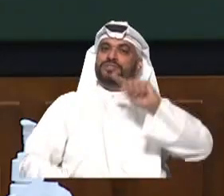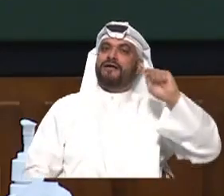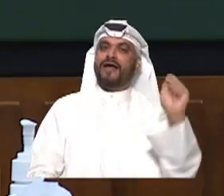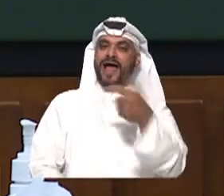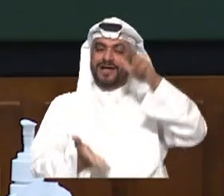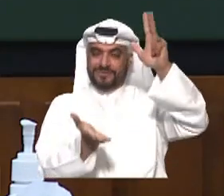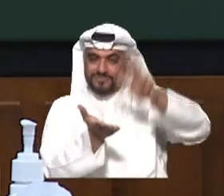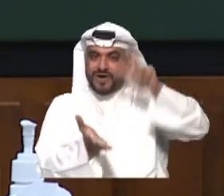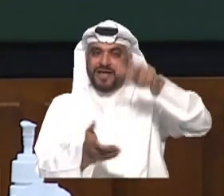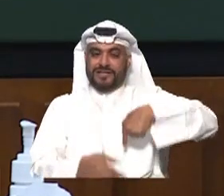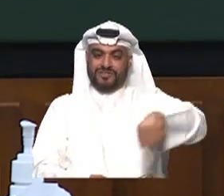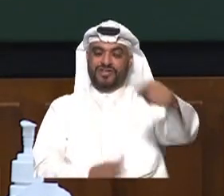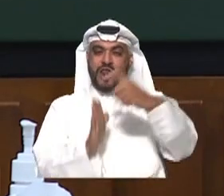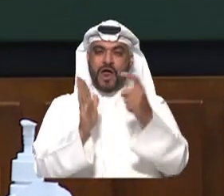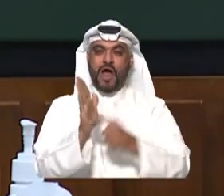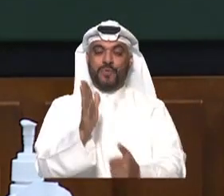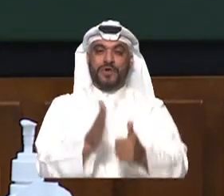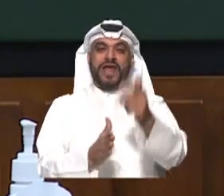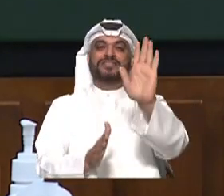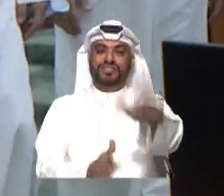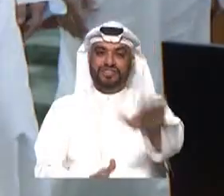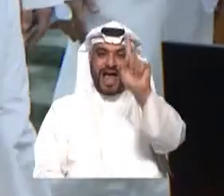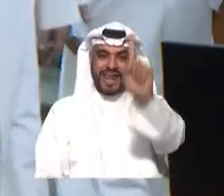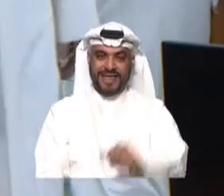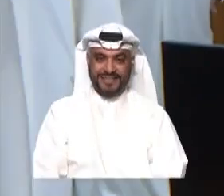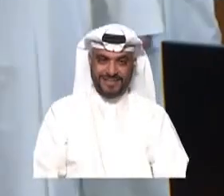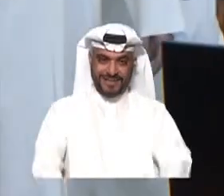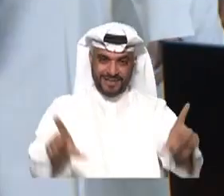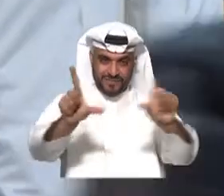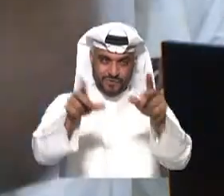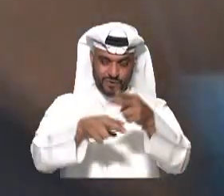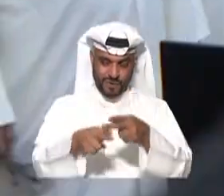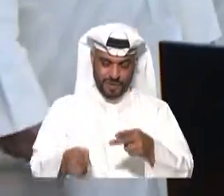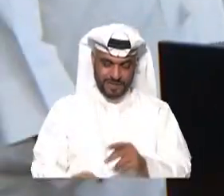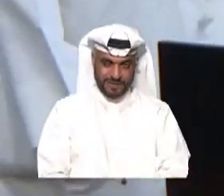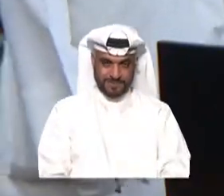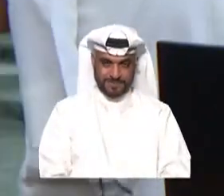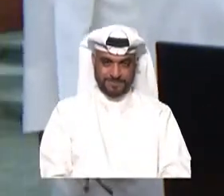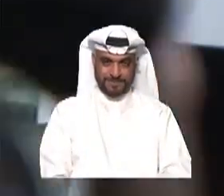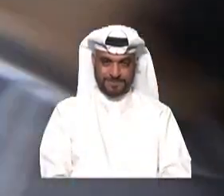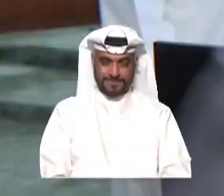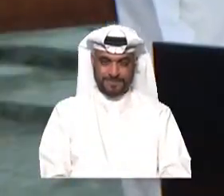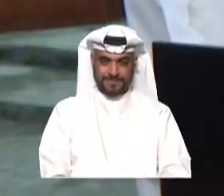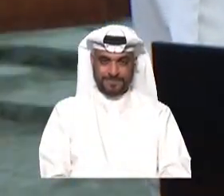خلال هذه البروتوكولات الناجحة. رائد الشمري لتلفزيون دولة الكويت.